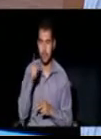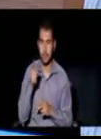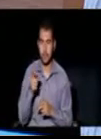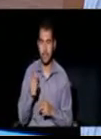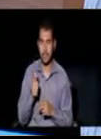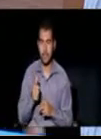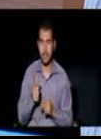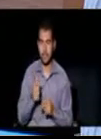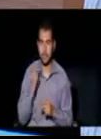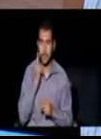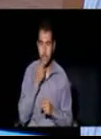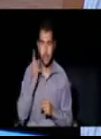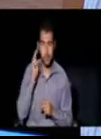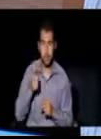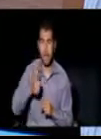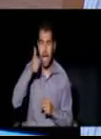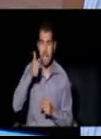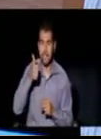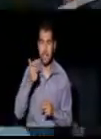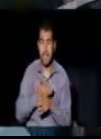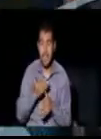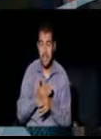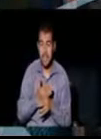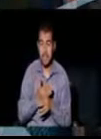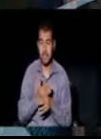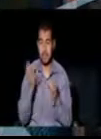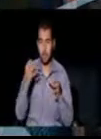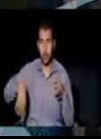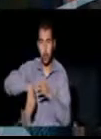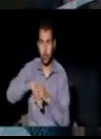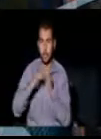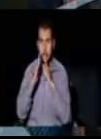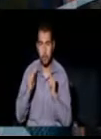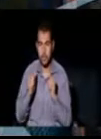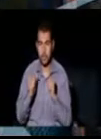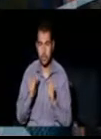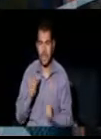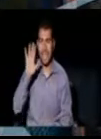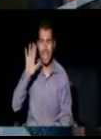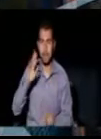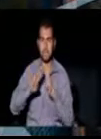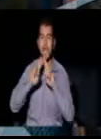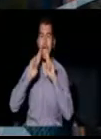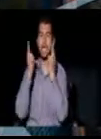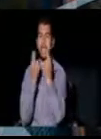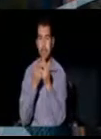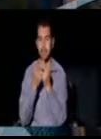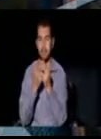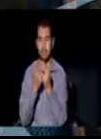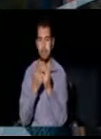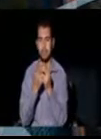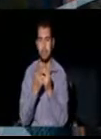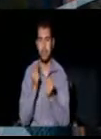للصم، واخد خامس عالم، خامس على العالم، تصنيف مصر